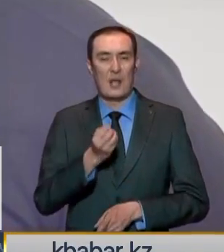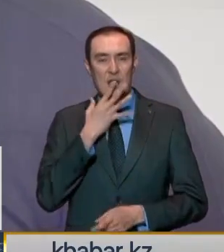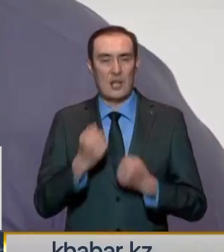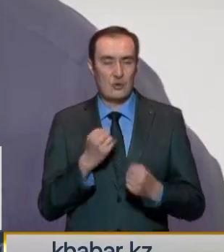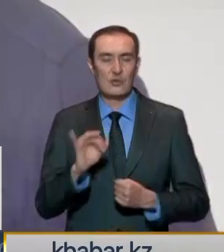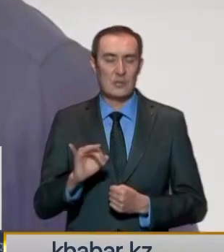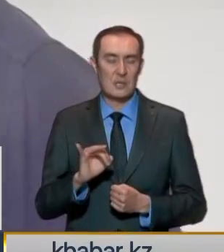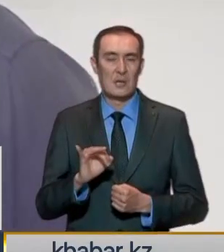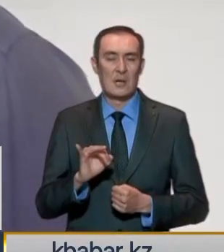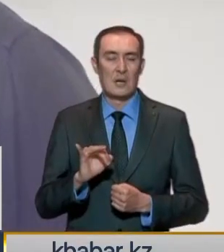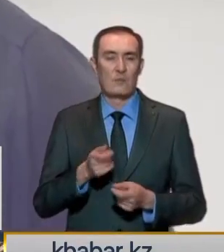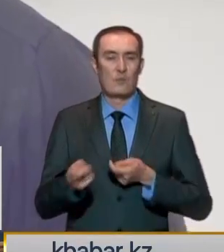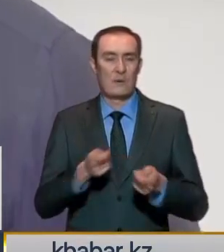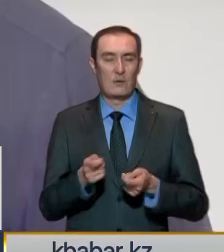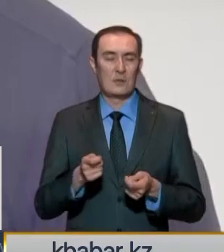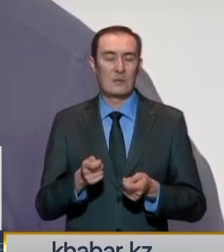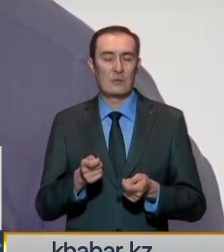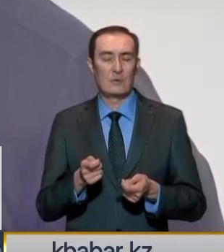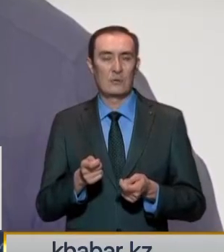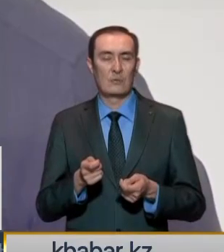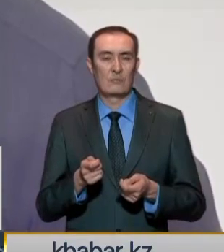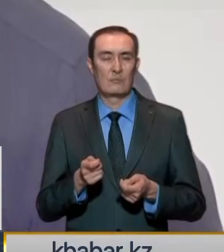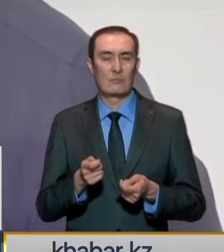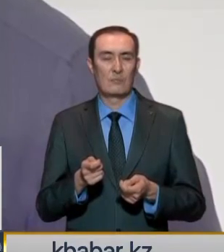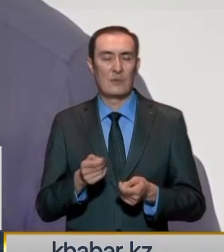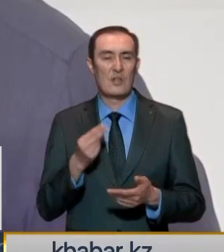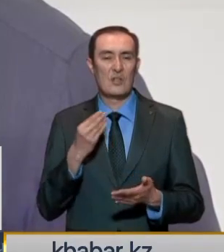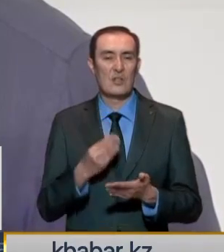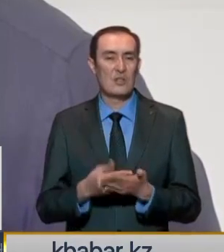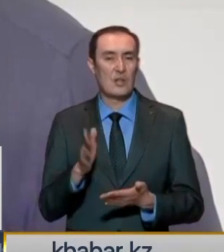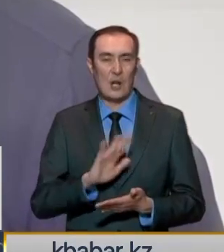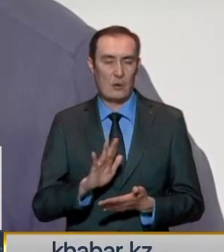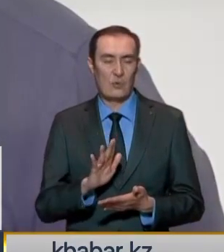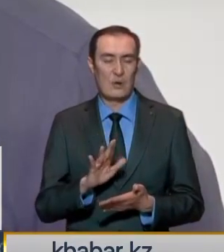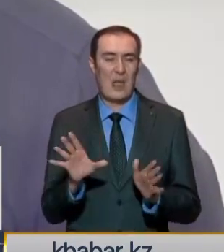и по операционным издержкам недорогой источник электроэнергии.